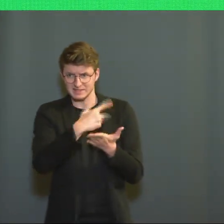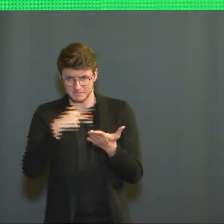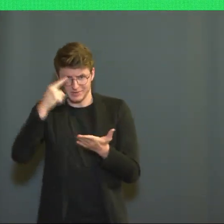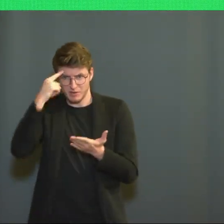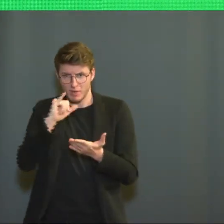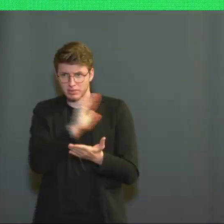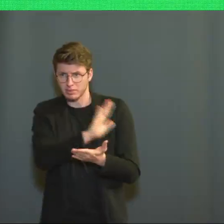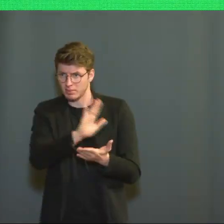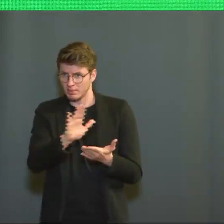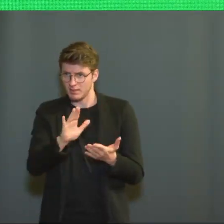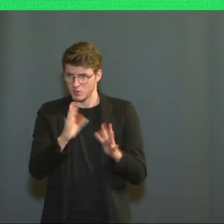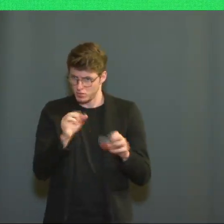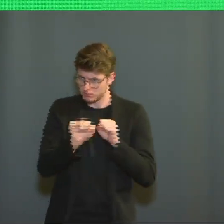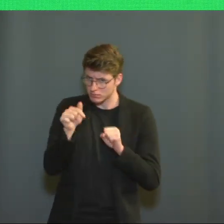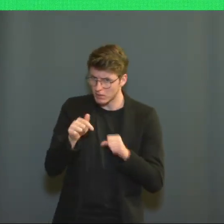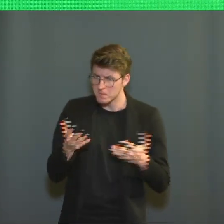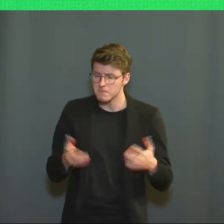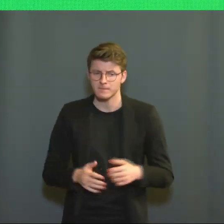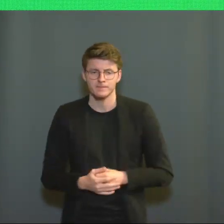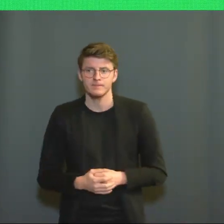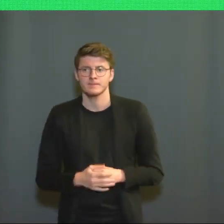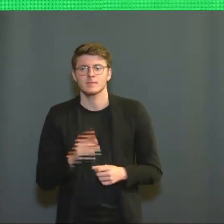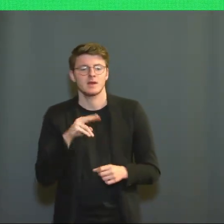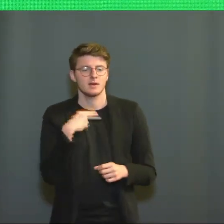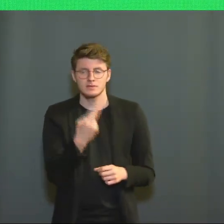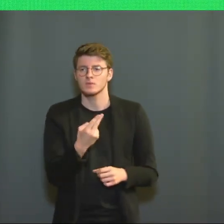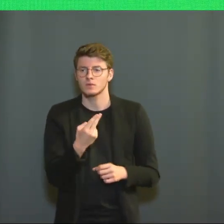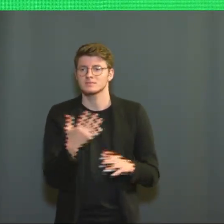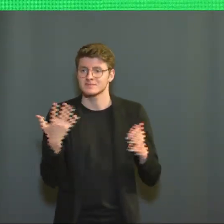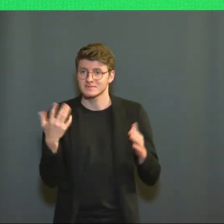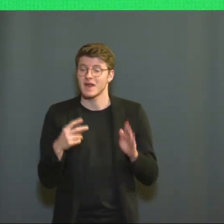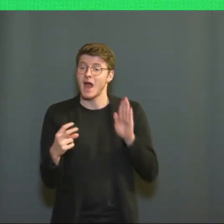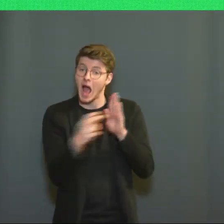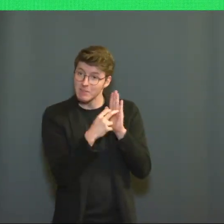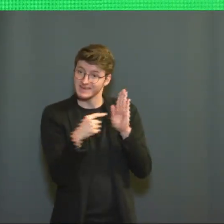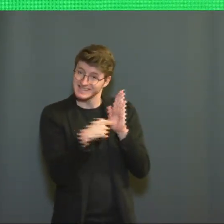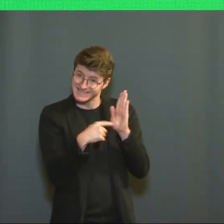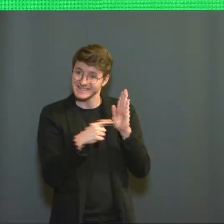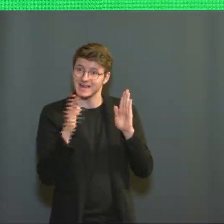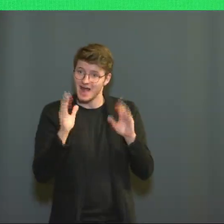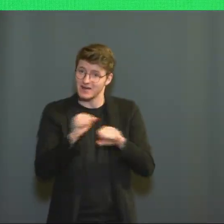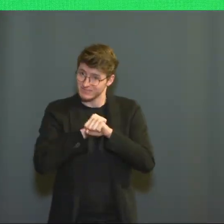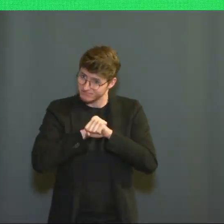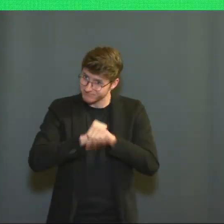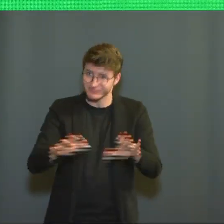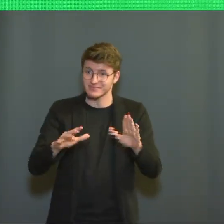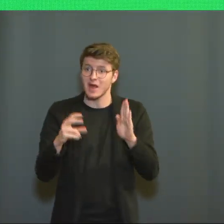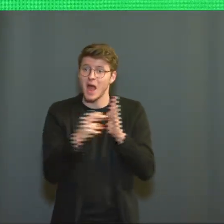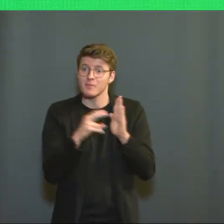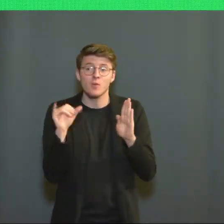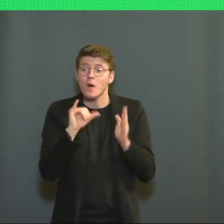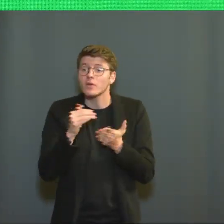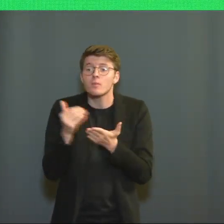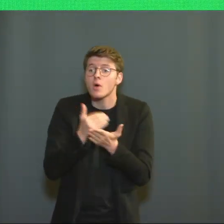Wanneer we spreken over de applicatie die we vandaag lanceren, is het duidelijk dat de willekeurige codes alleen bewaard blijven op uw